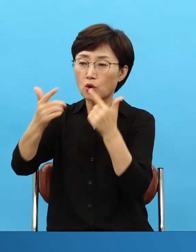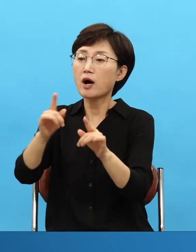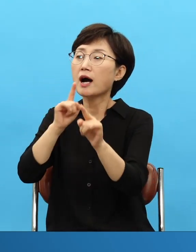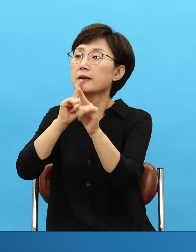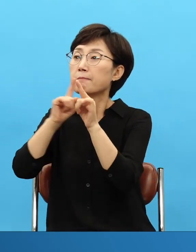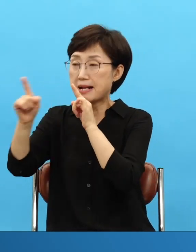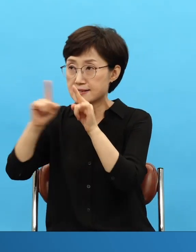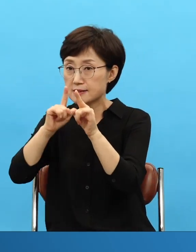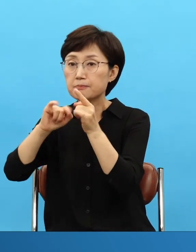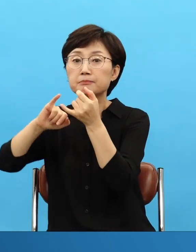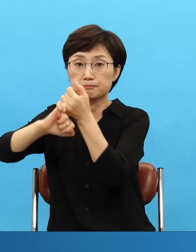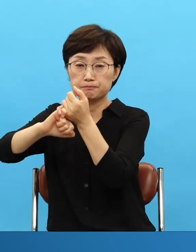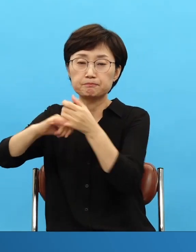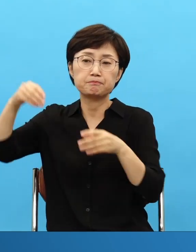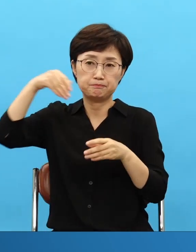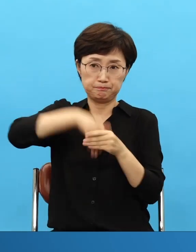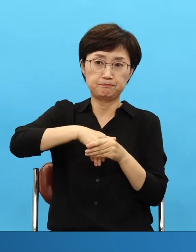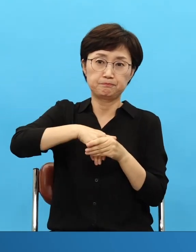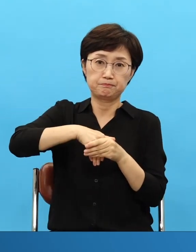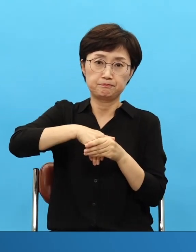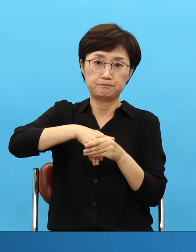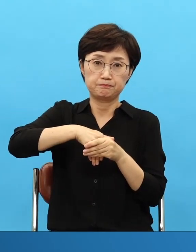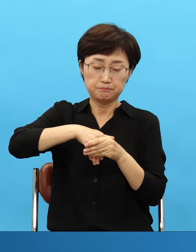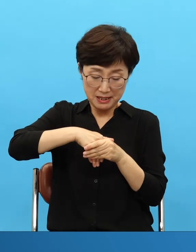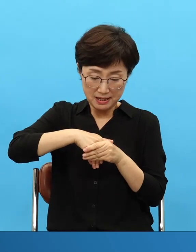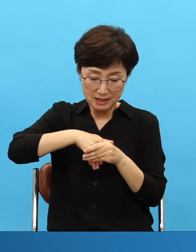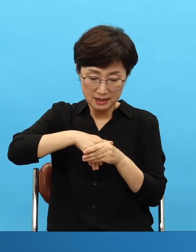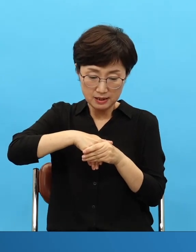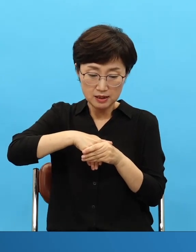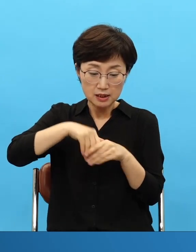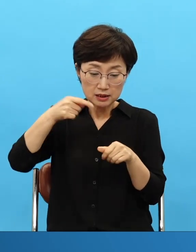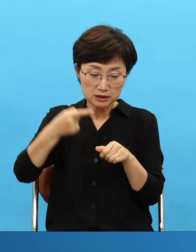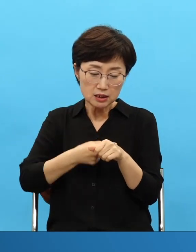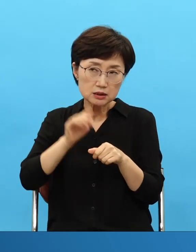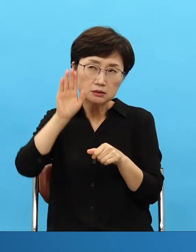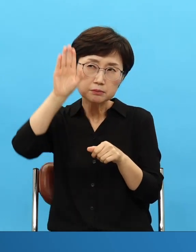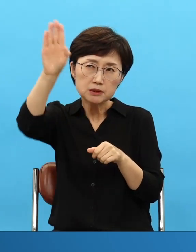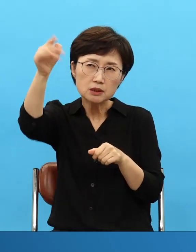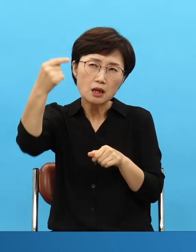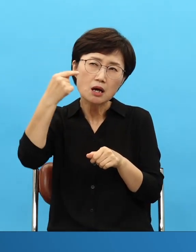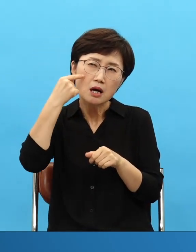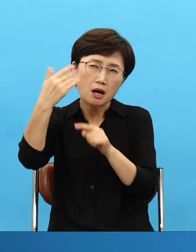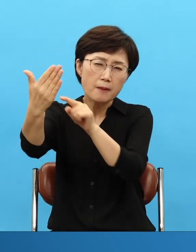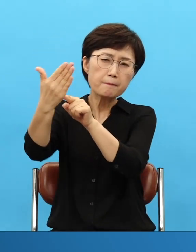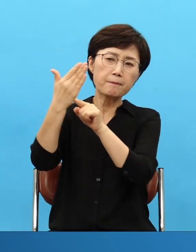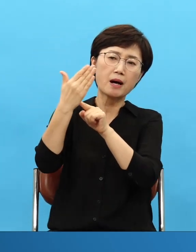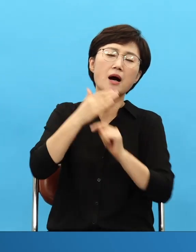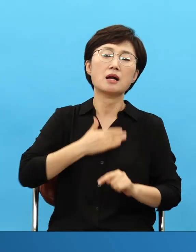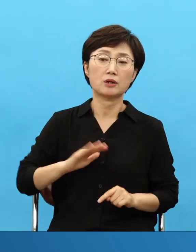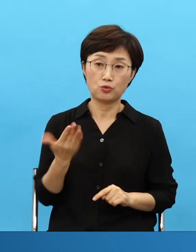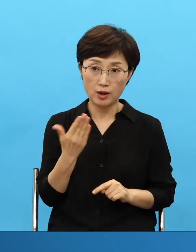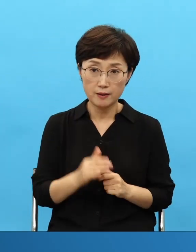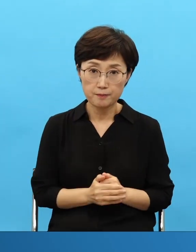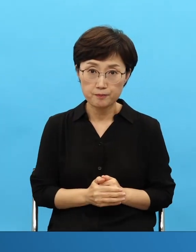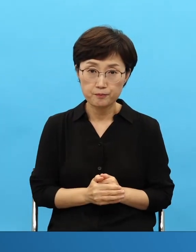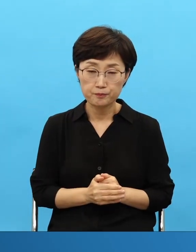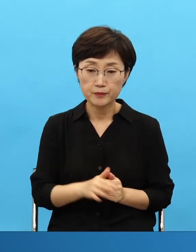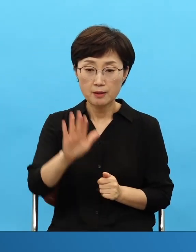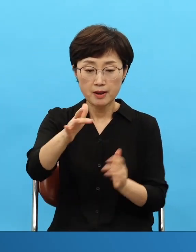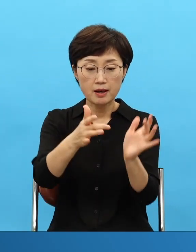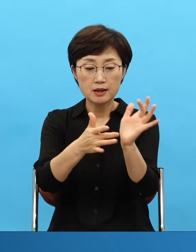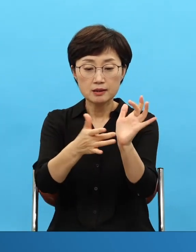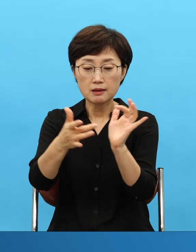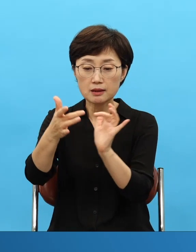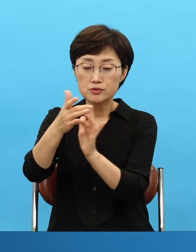accurate word. 예, 참된 미래가 보이죠. Then you will see the true 간단합니다. future. It's simple. 예수 그리스도의